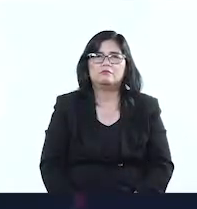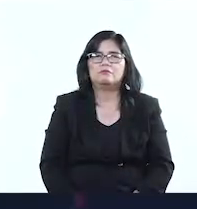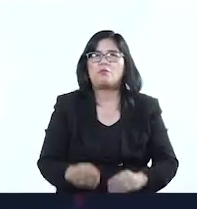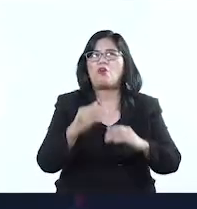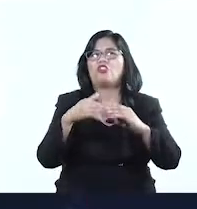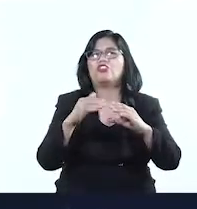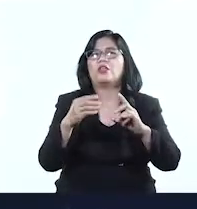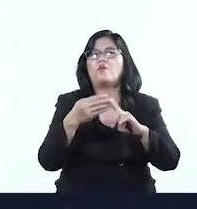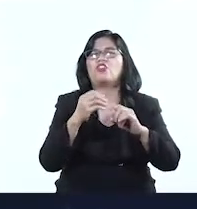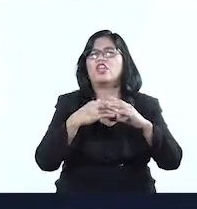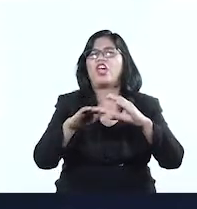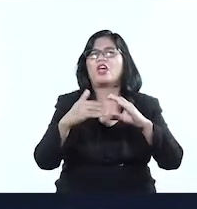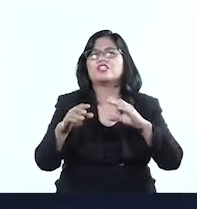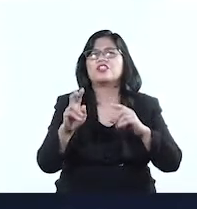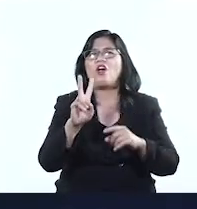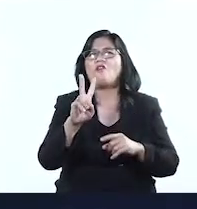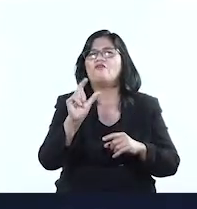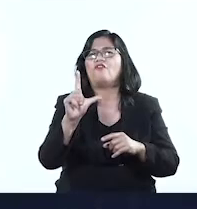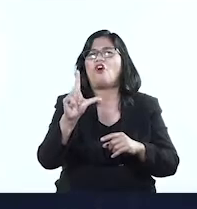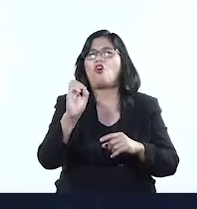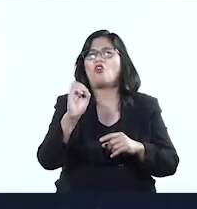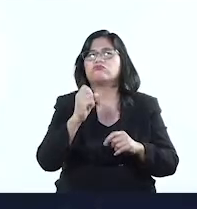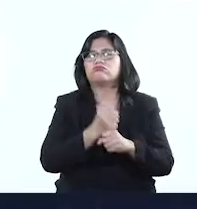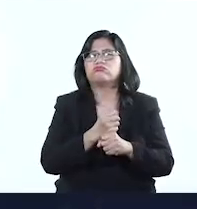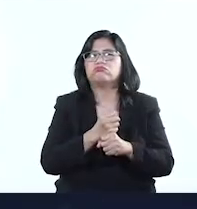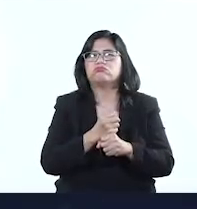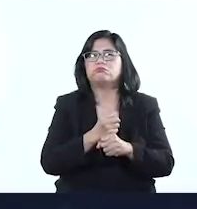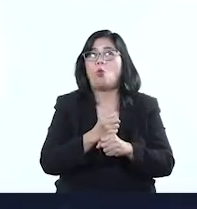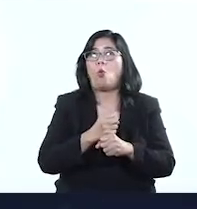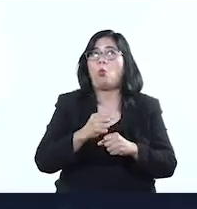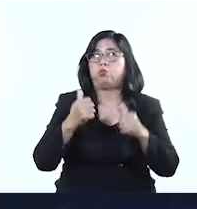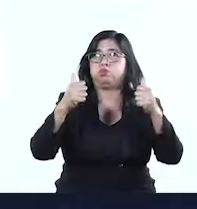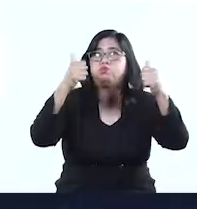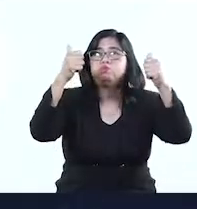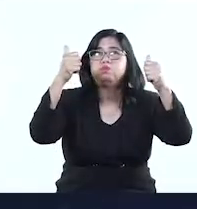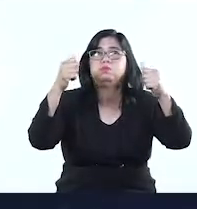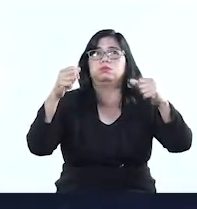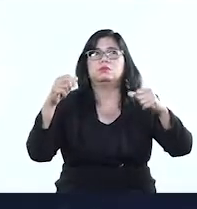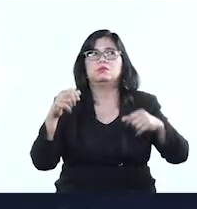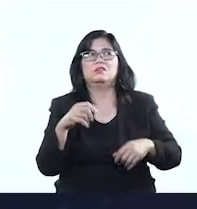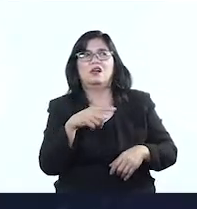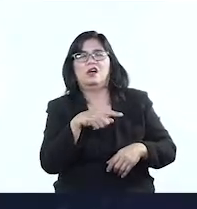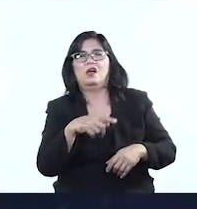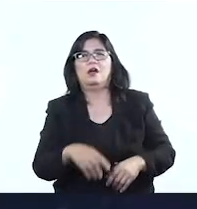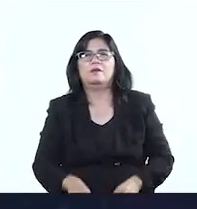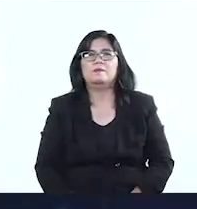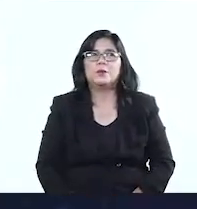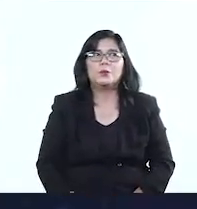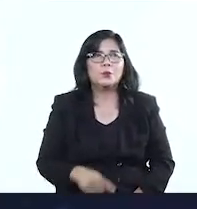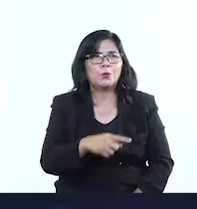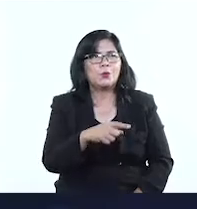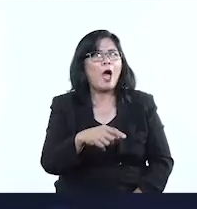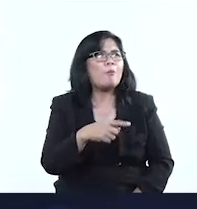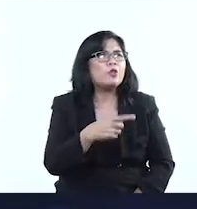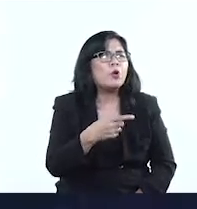Hai judul-judul Vlog Hai bombastis banget mengerikan banget Aikatsu Jepang untuk menarik